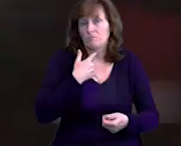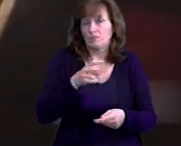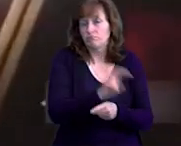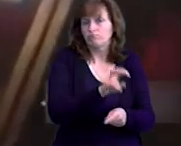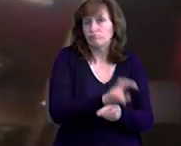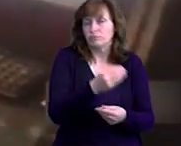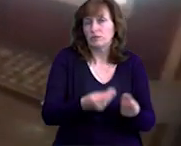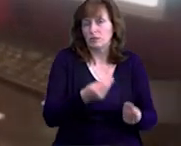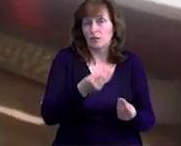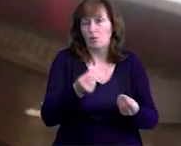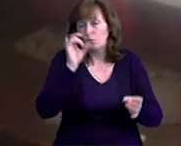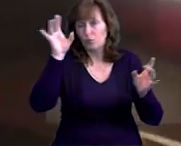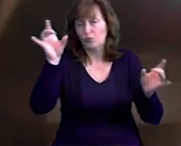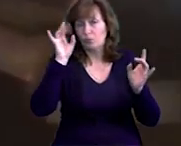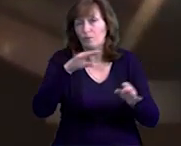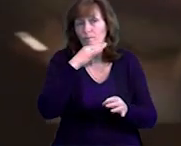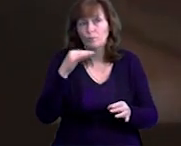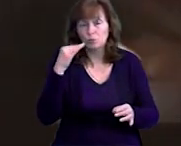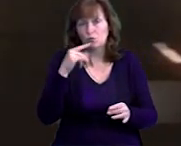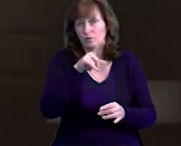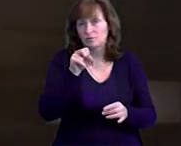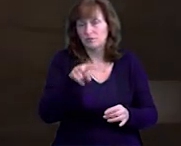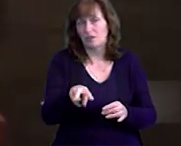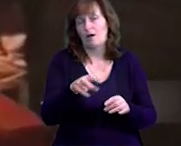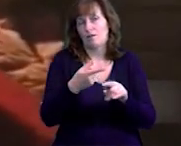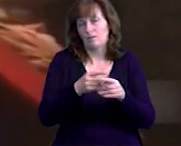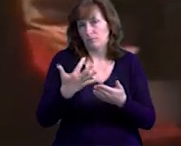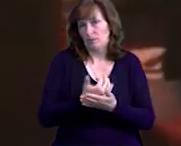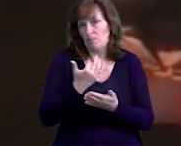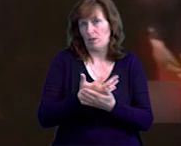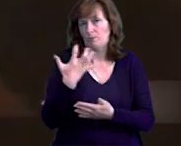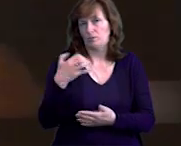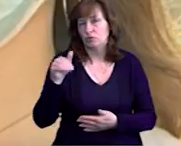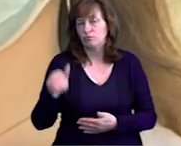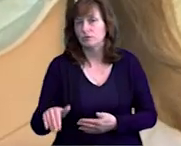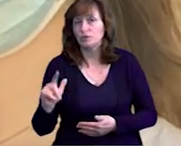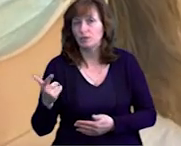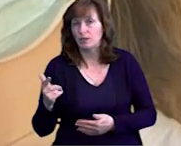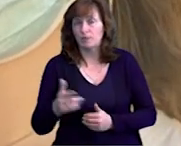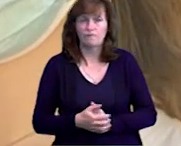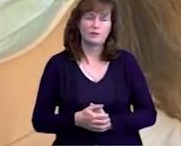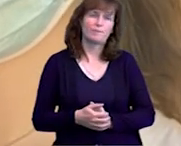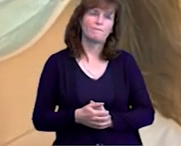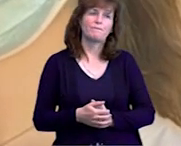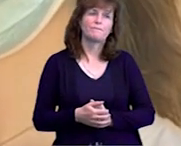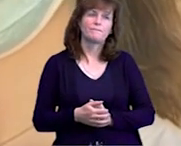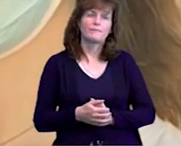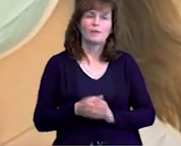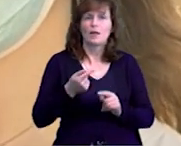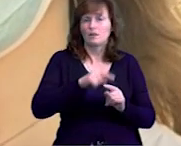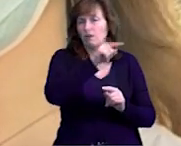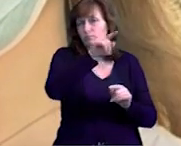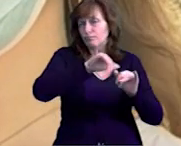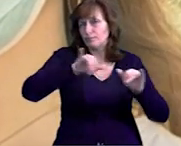знову. Також розповів, що місяця зал заробляв щонайменше 500 000 гривень. В основному це сітки по